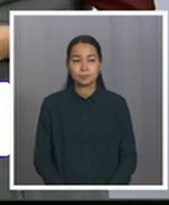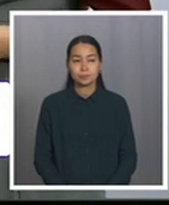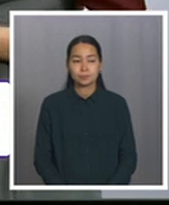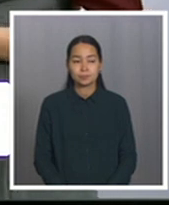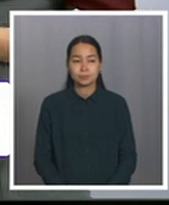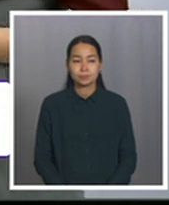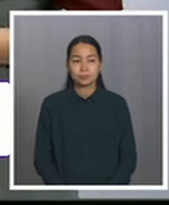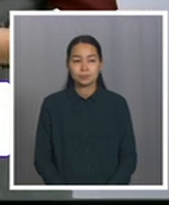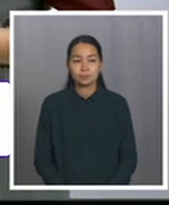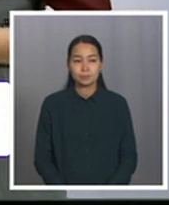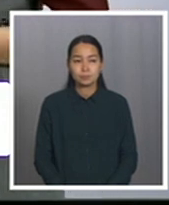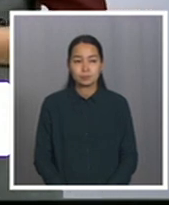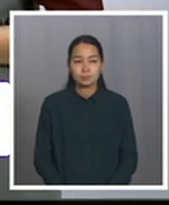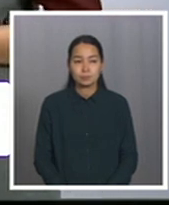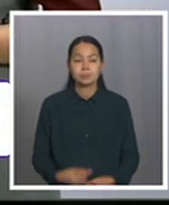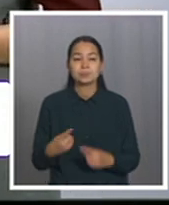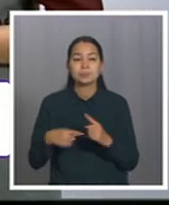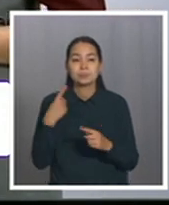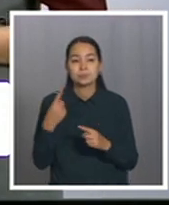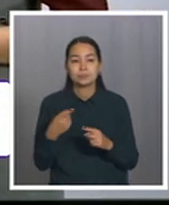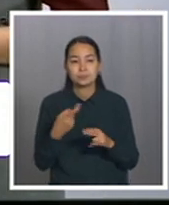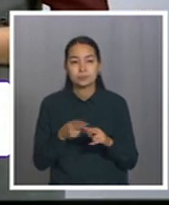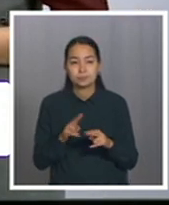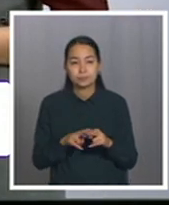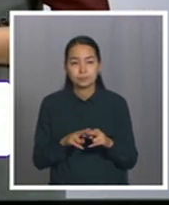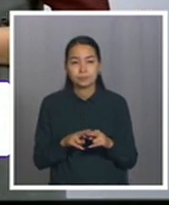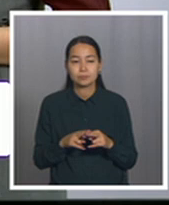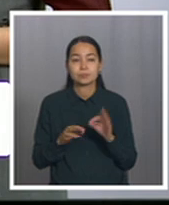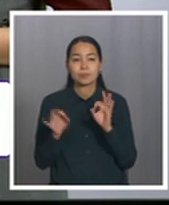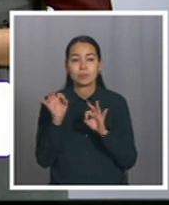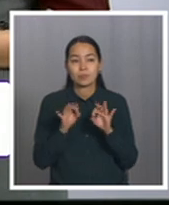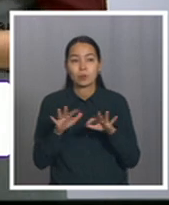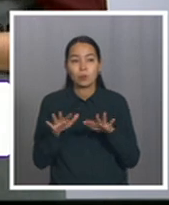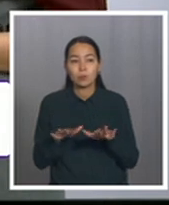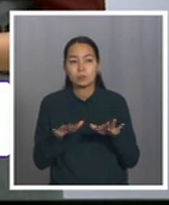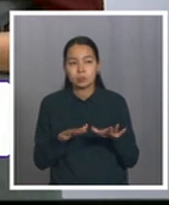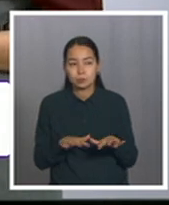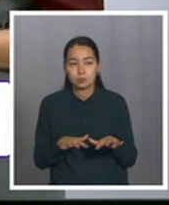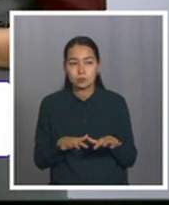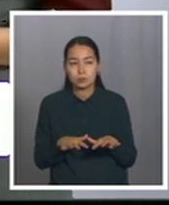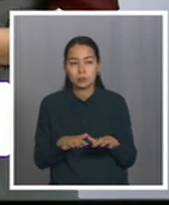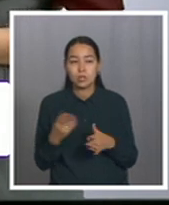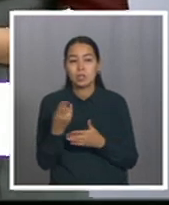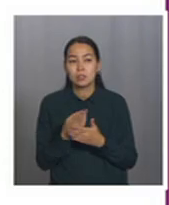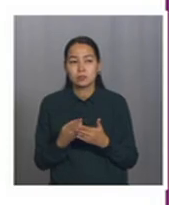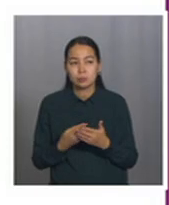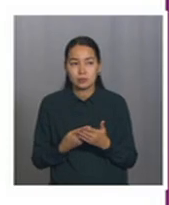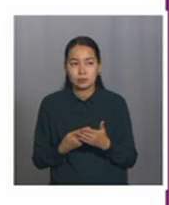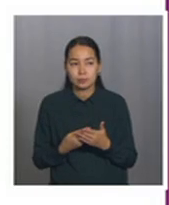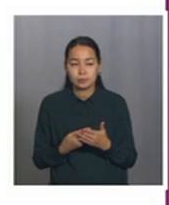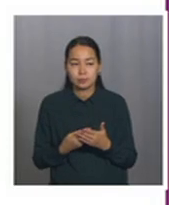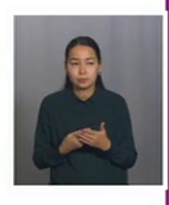Келесі тағы бір айырмашылықтың бірі молекулалардың орналасуында. Суретте